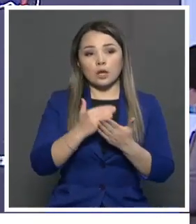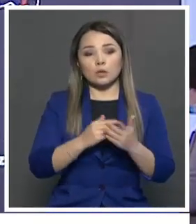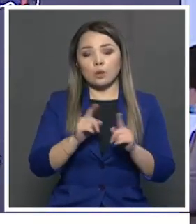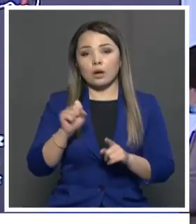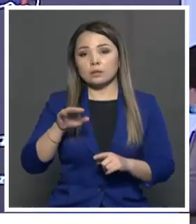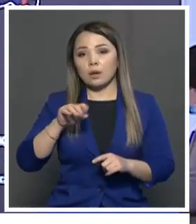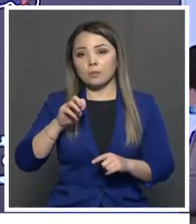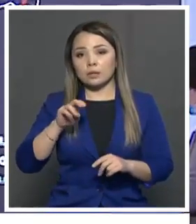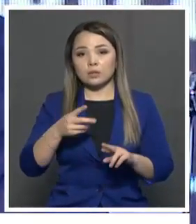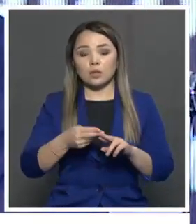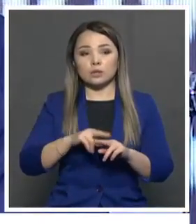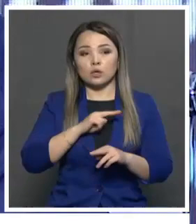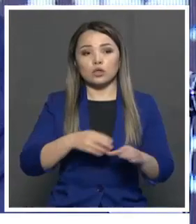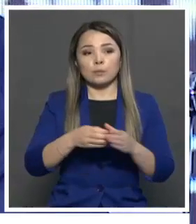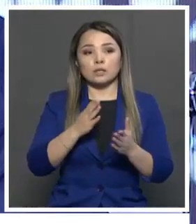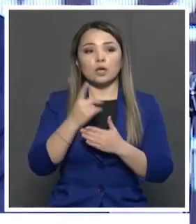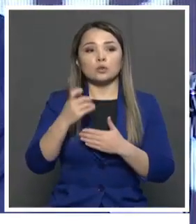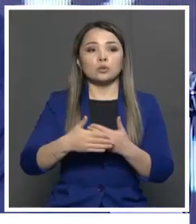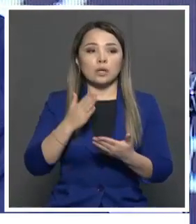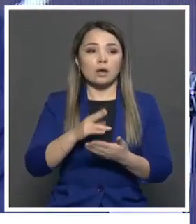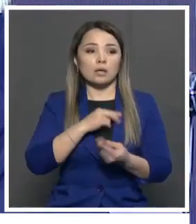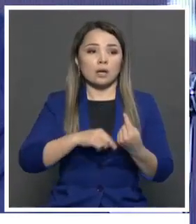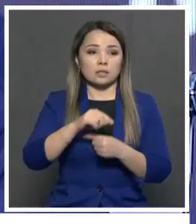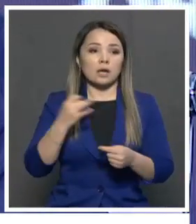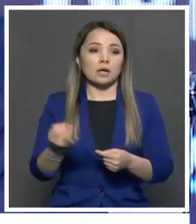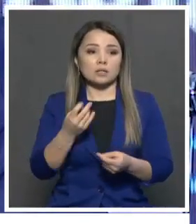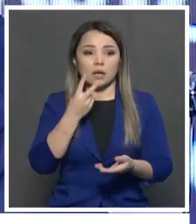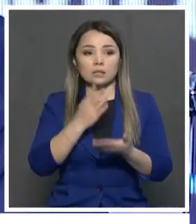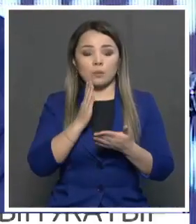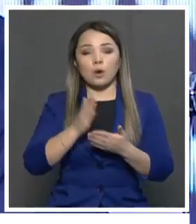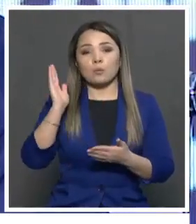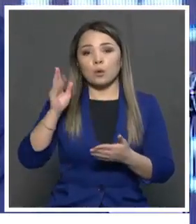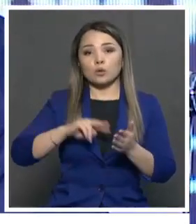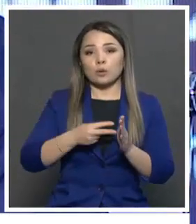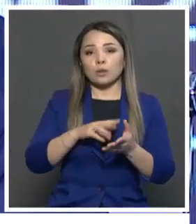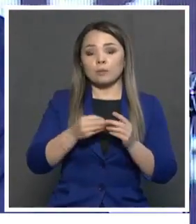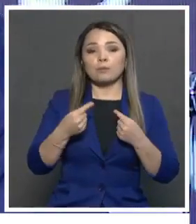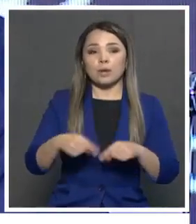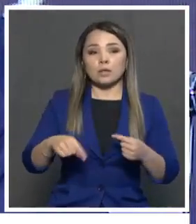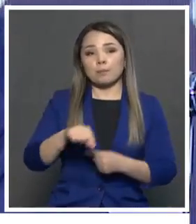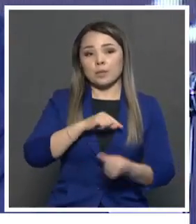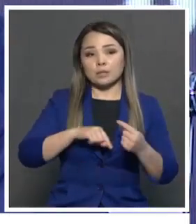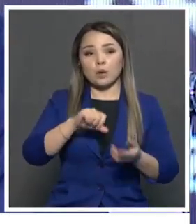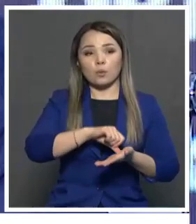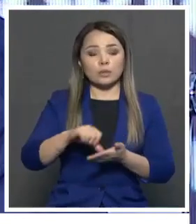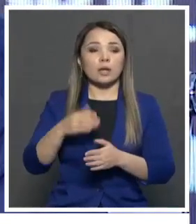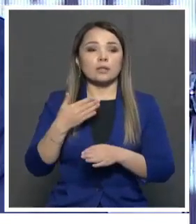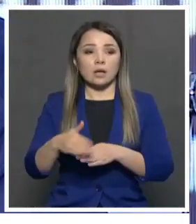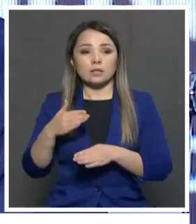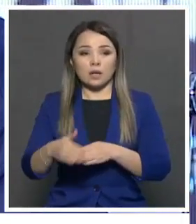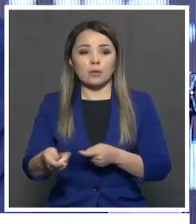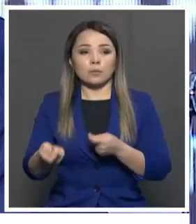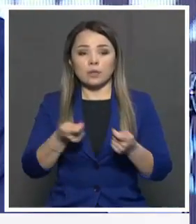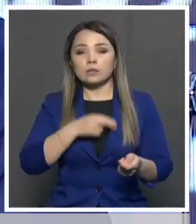Атамекен кәсіпкерлік палатасы жасайды. 100-ге жуық кәсіпкер қызығушылық танытты. Болашақта жобаға басқа да бизнес өкілдерін кезең-кезеңмен тартуы